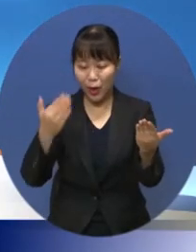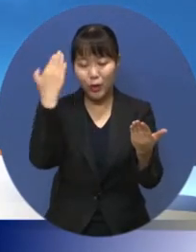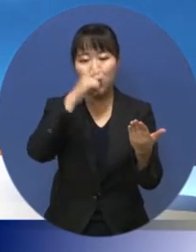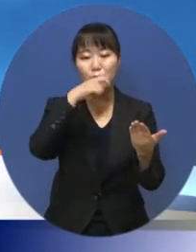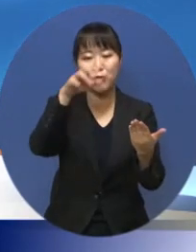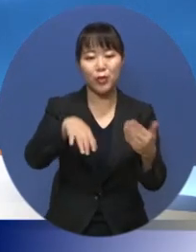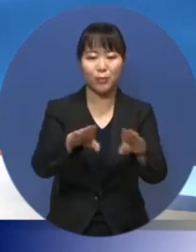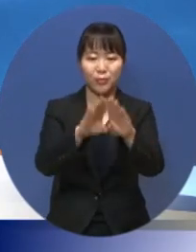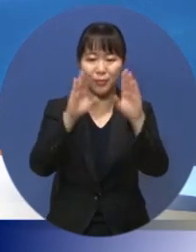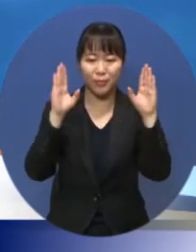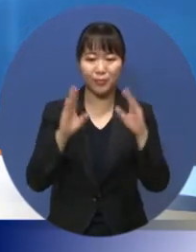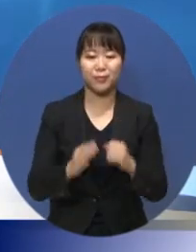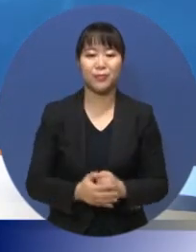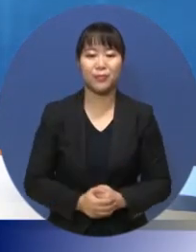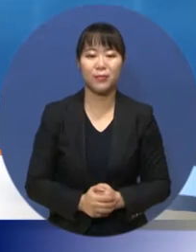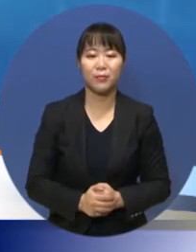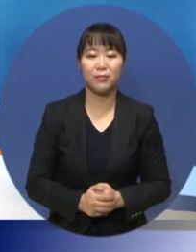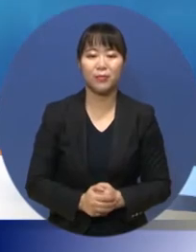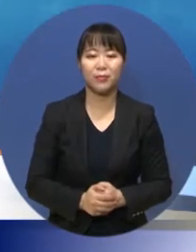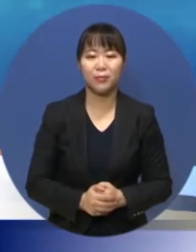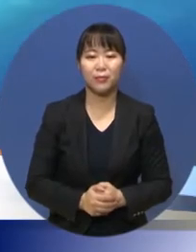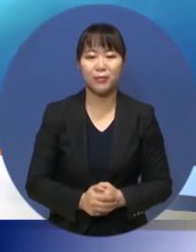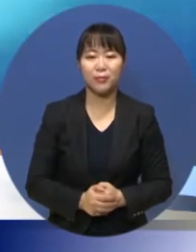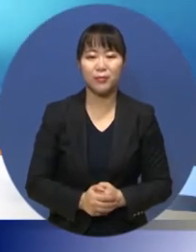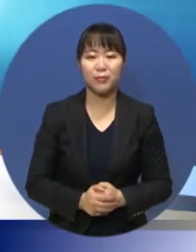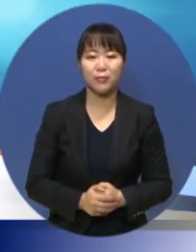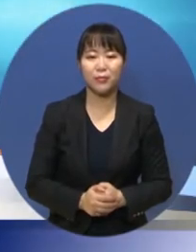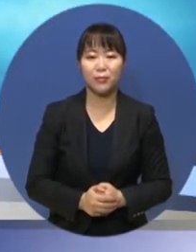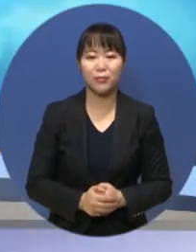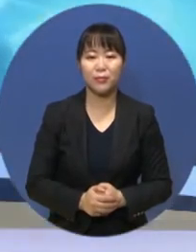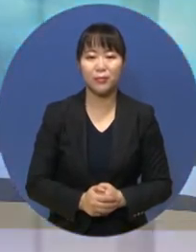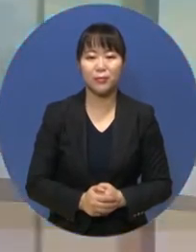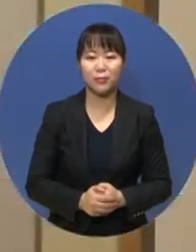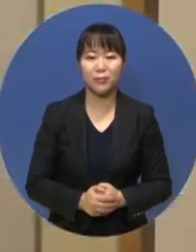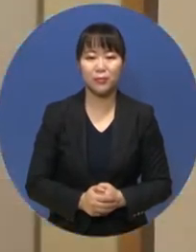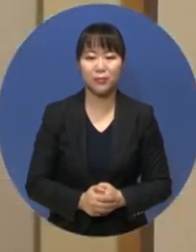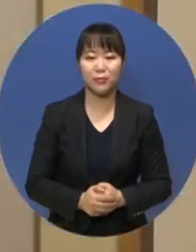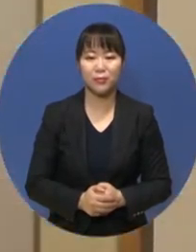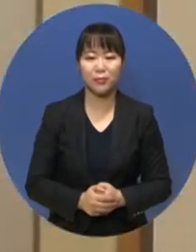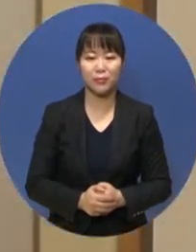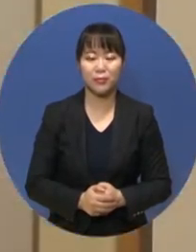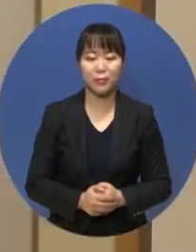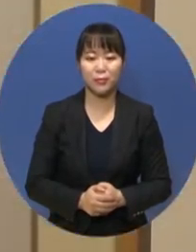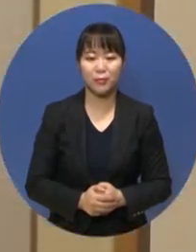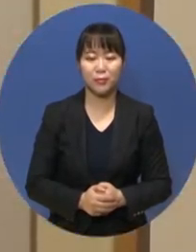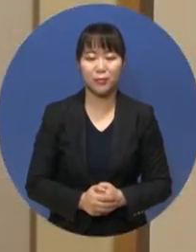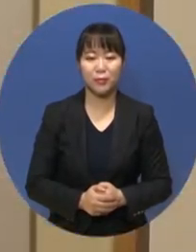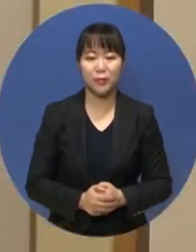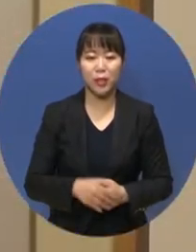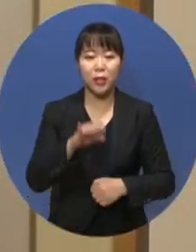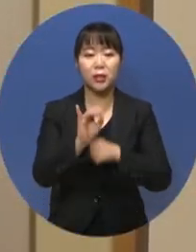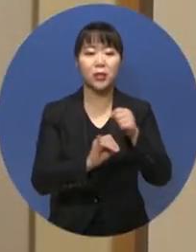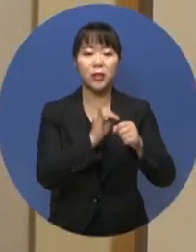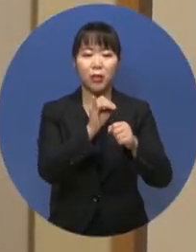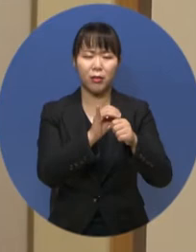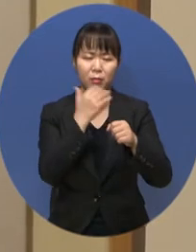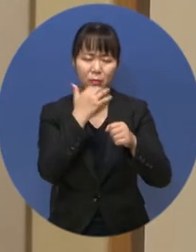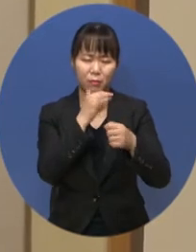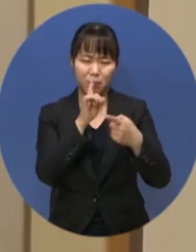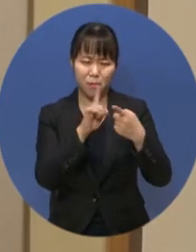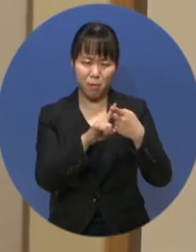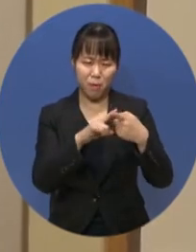열렸습니다 현장에 이소영 기자가 다녀왔습니다 천년 b 색을 자당 하는